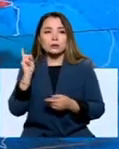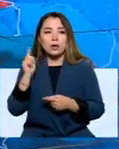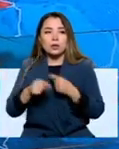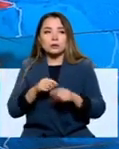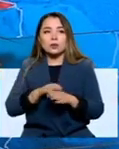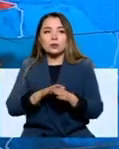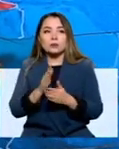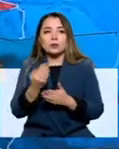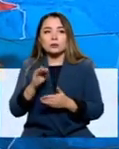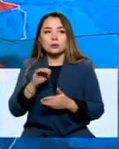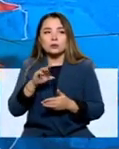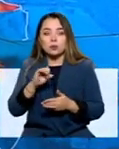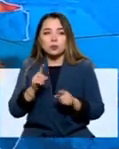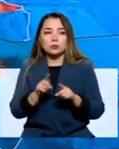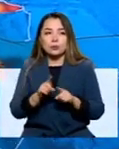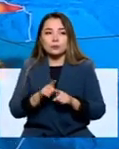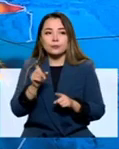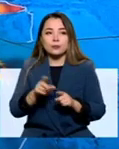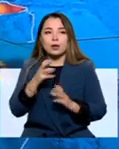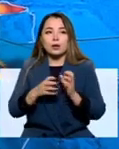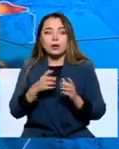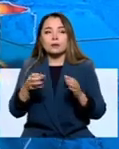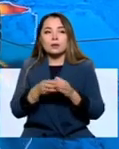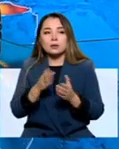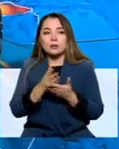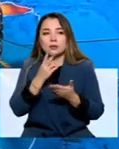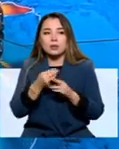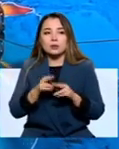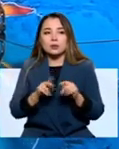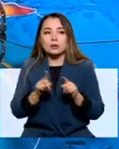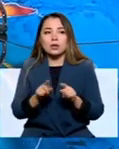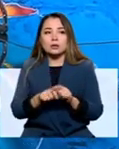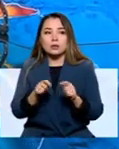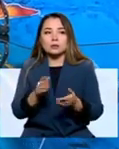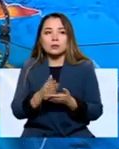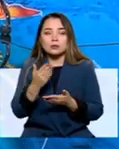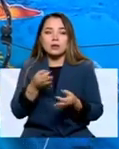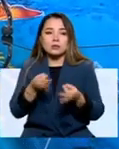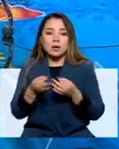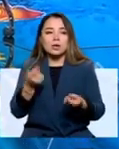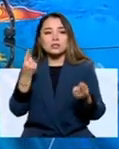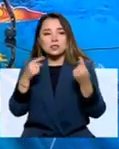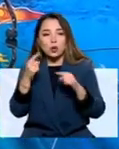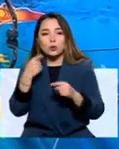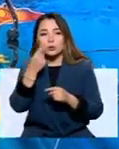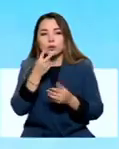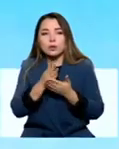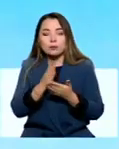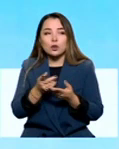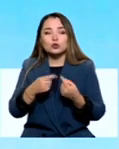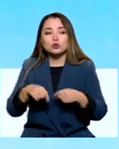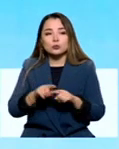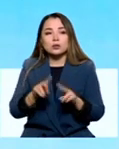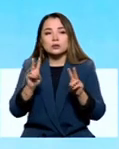орайда биз Түрксойду осы түрк элдерин, түрк алемин бириктиретин шамшырак ретинде карастырабыз ғой. Идеологиялык тургудан осы сиздердин